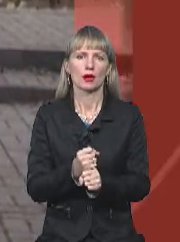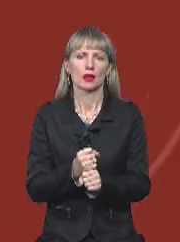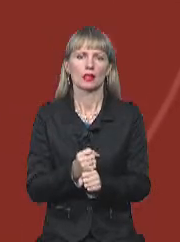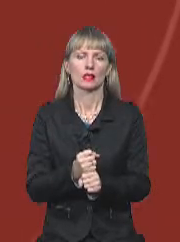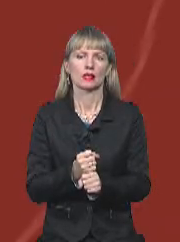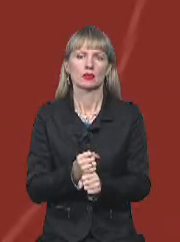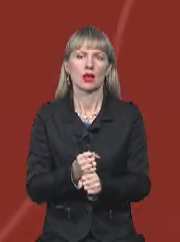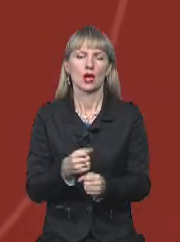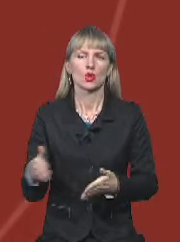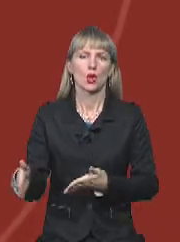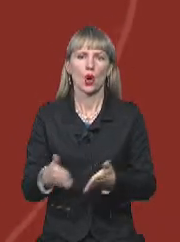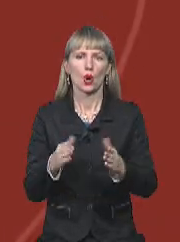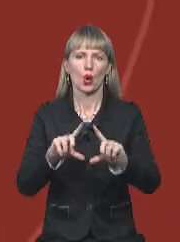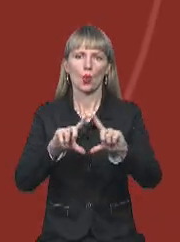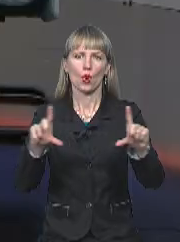дороговкази.